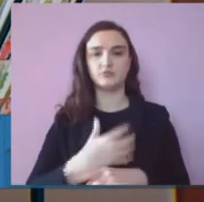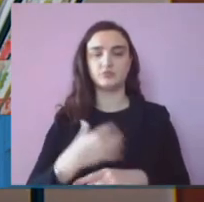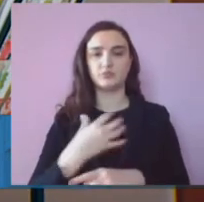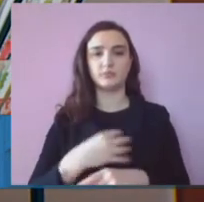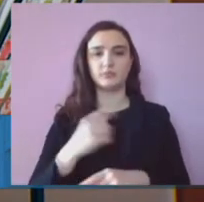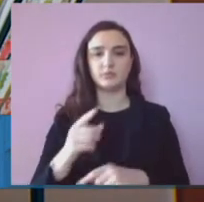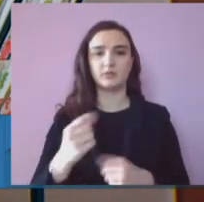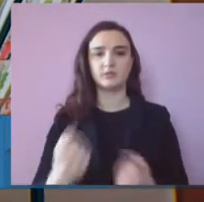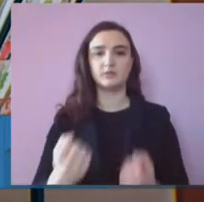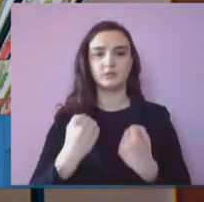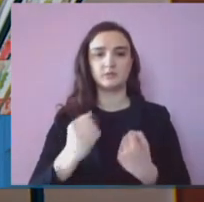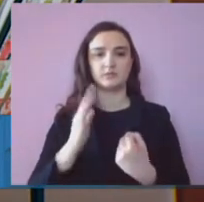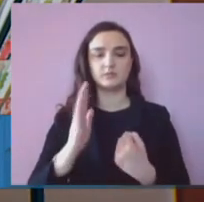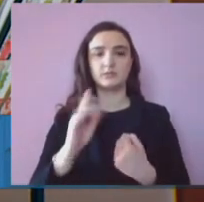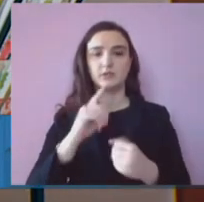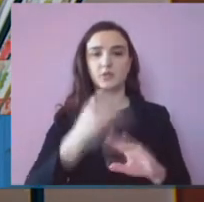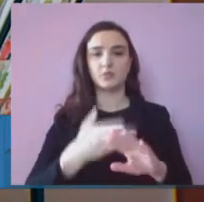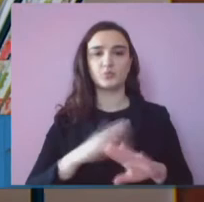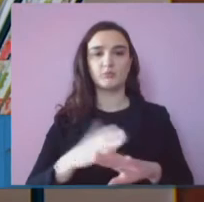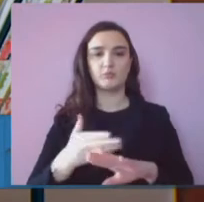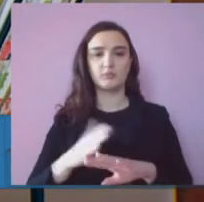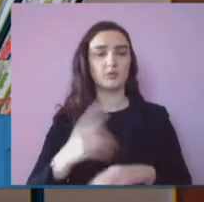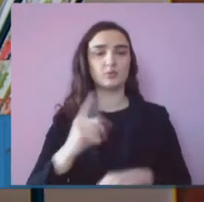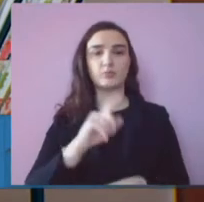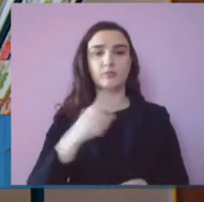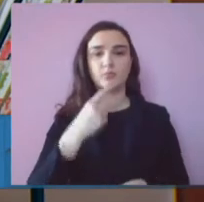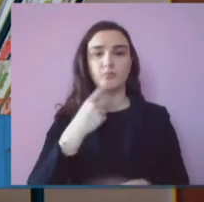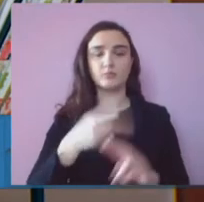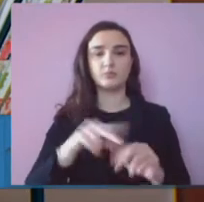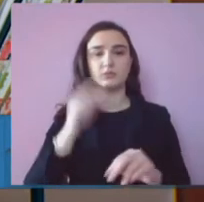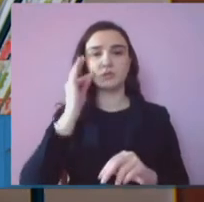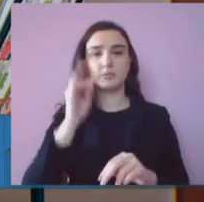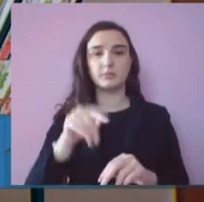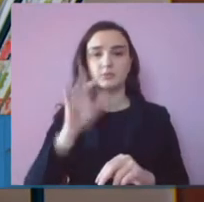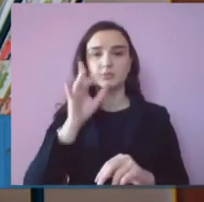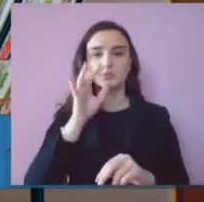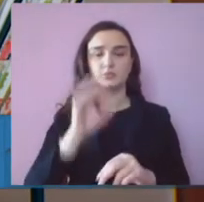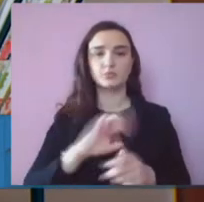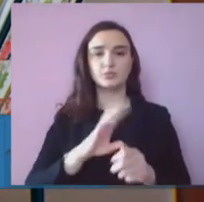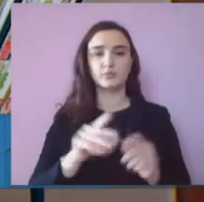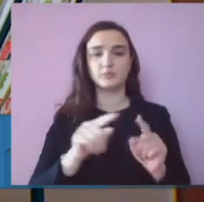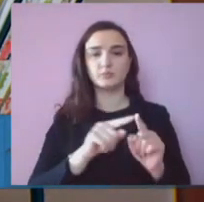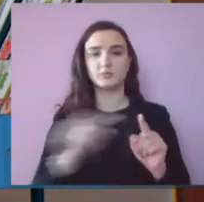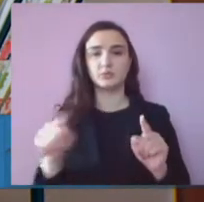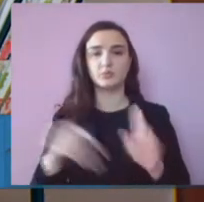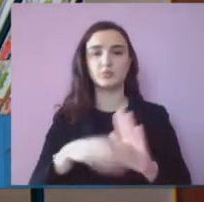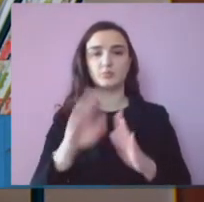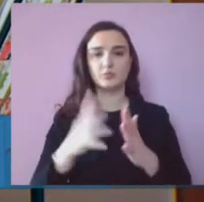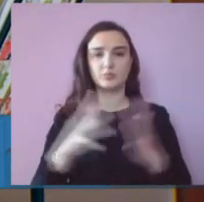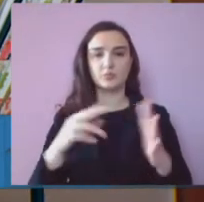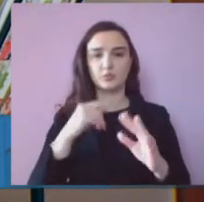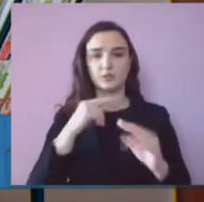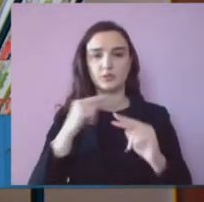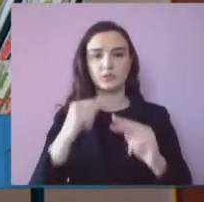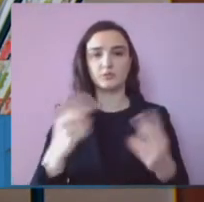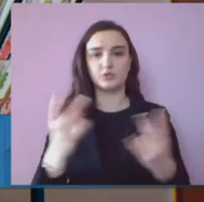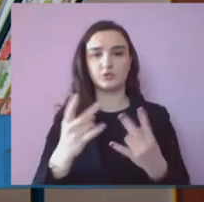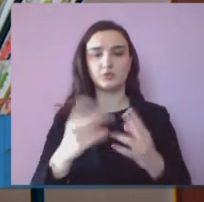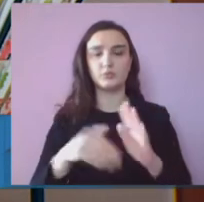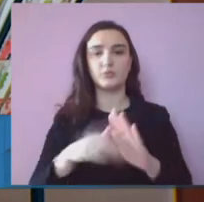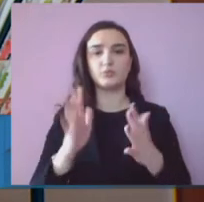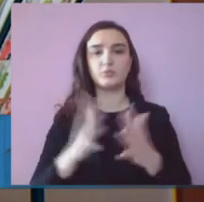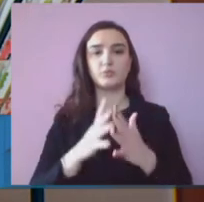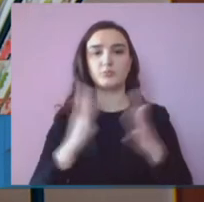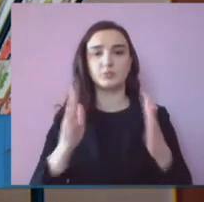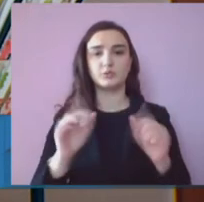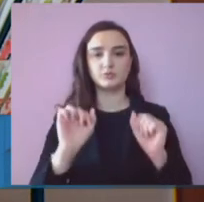დაგვიცავს გართულებებისაგან. რატომ ამბობთ, რომ დიაბეტის დროს COVID-ის მიმდინარეობას უფრო მეტი ყურადღება ჭირდება, უფრო მეტი შეიძლება